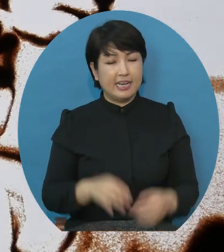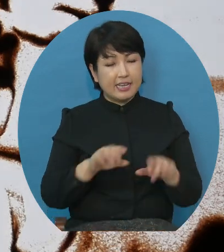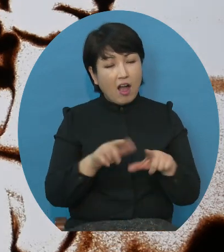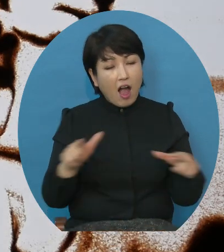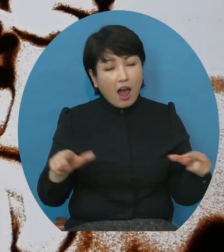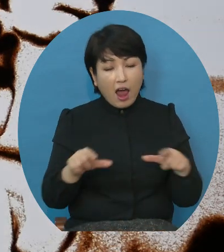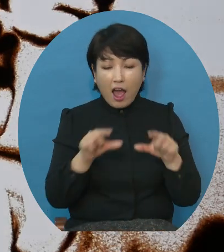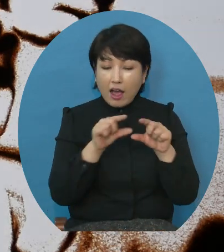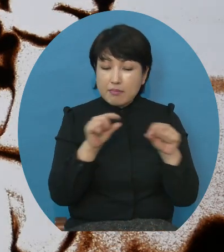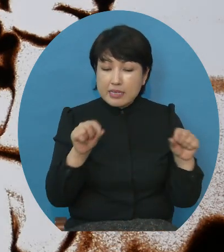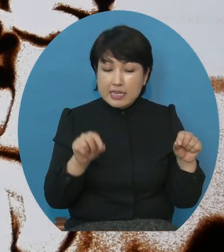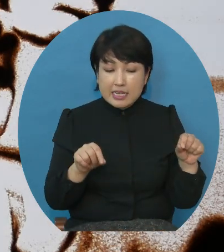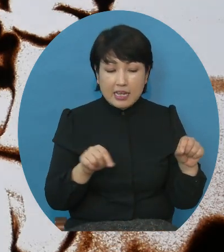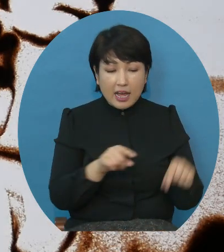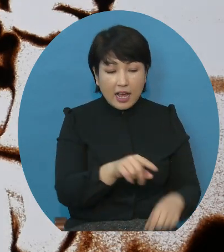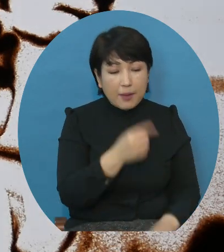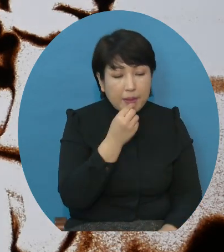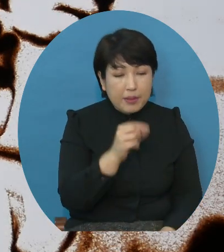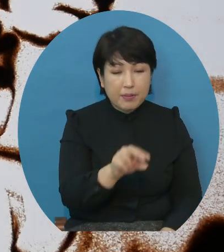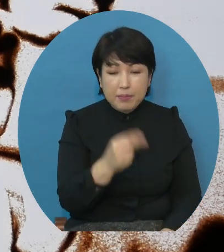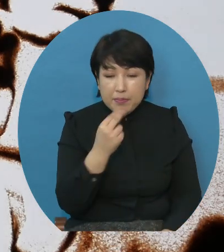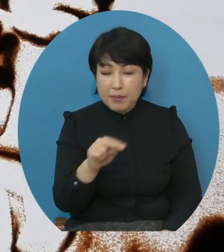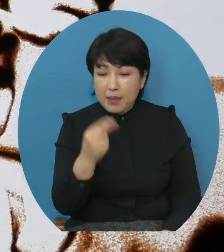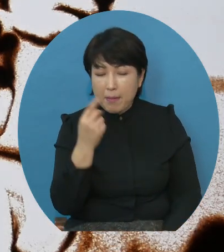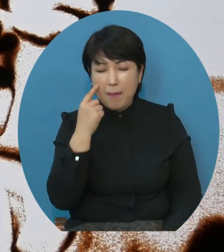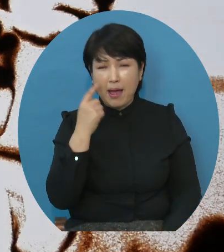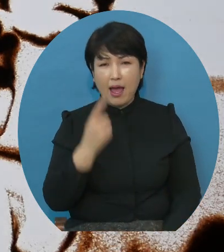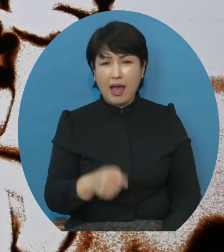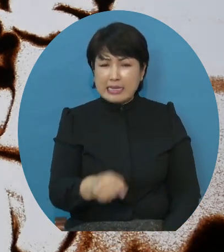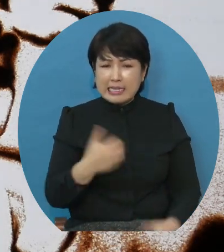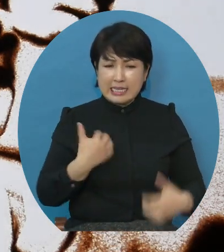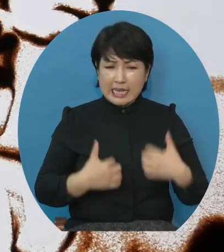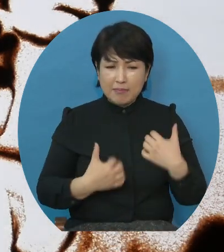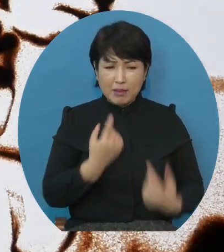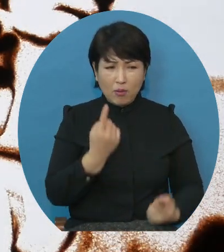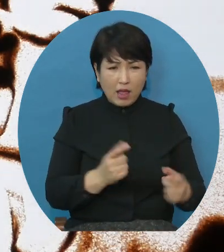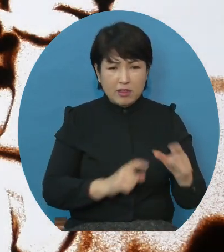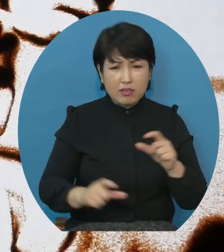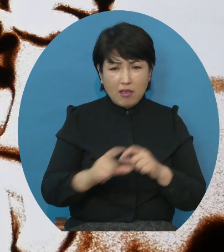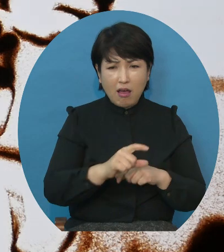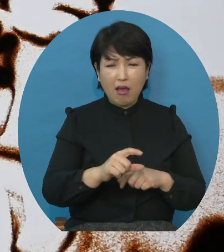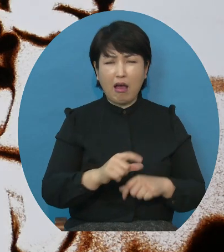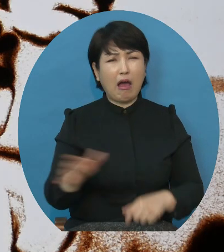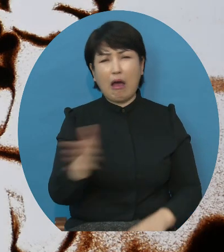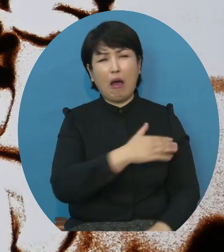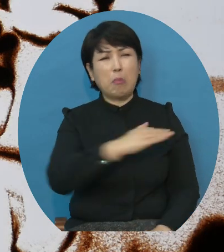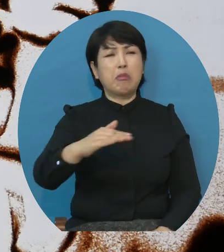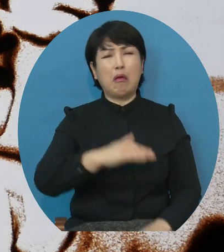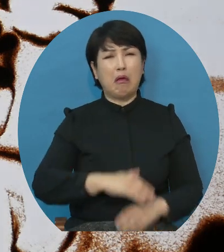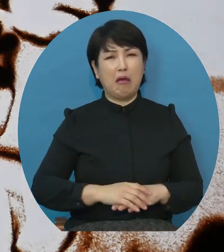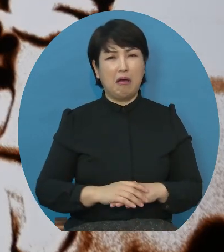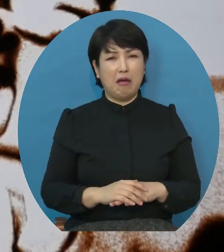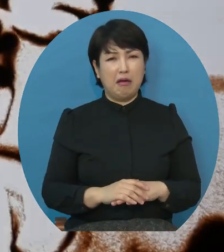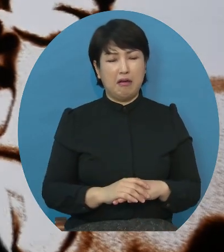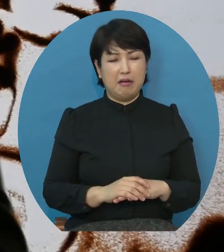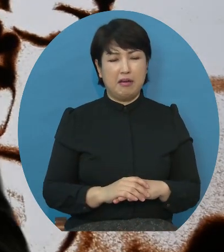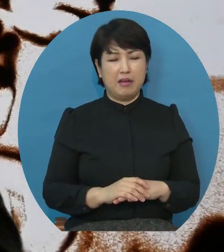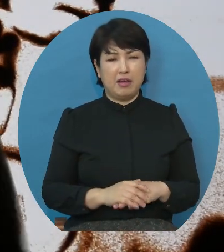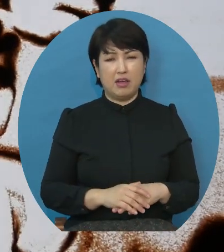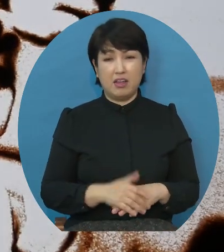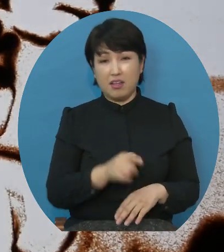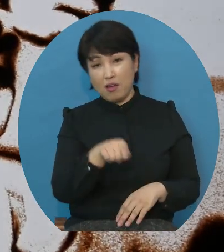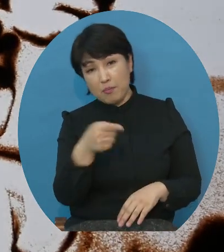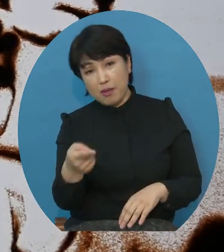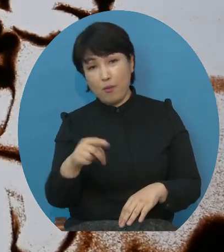까지 음식 차례에서 마담 봐라 그 먹는 재미보다 더 재미 까 어디 있느냐 그래 또한 아니